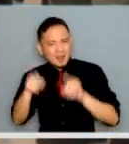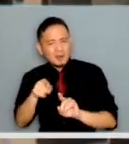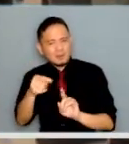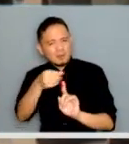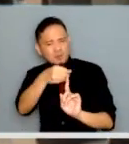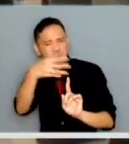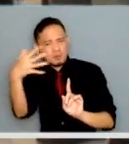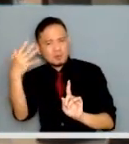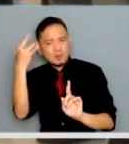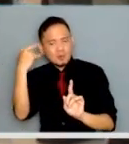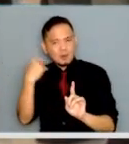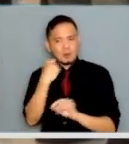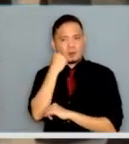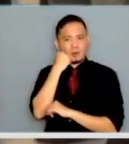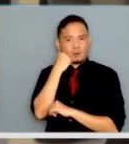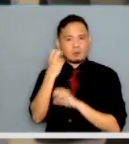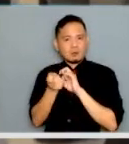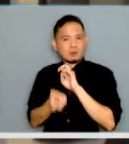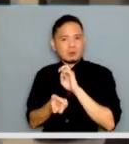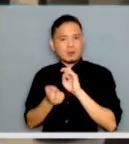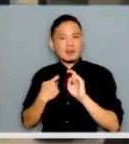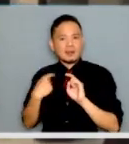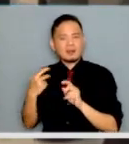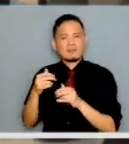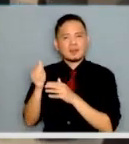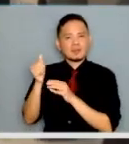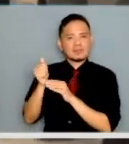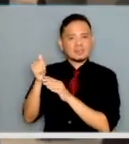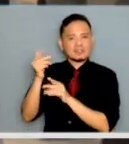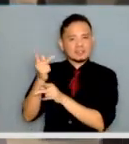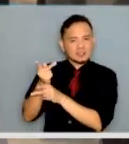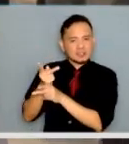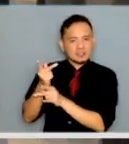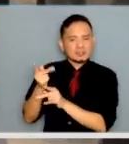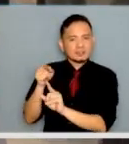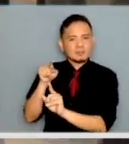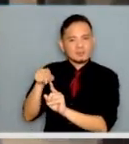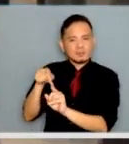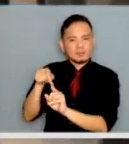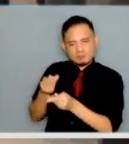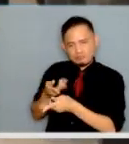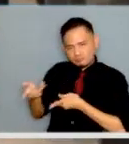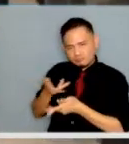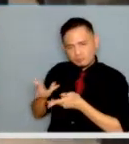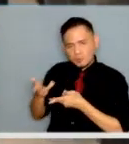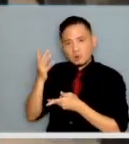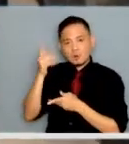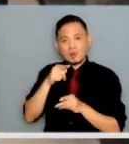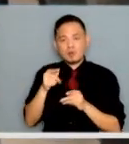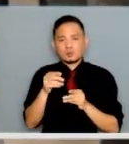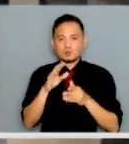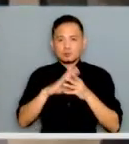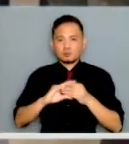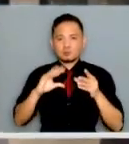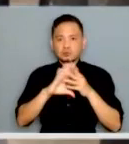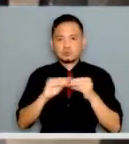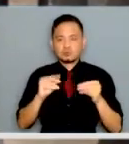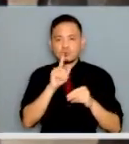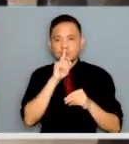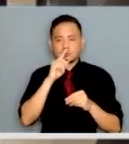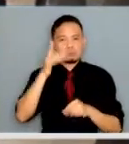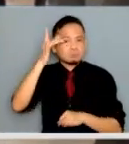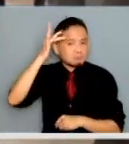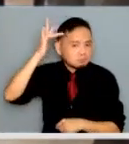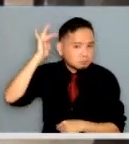sobrang... Guardian. Yan, pag may guardian. Kasi napaka-powerful ng mga kanta. Tsaka nakakadala. Nakakadalos. Tsaka medyo touchy kasi yung topics eh.